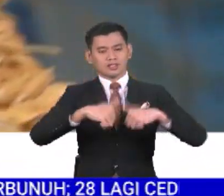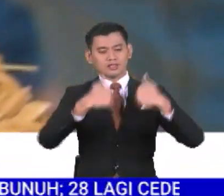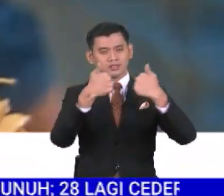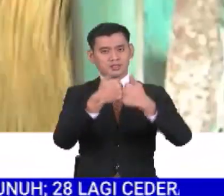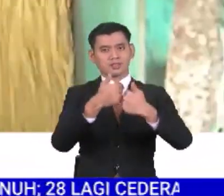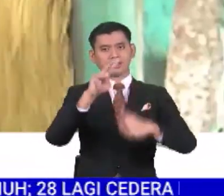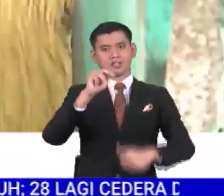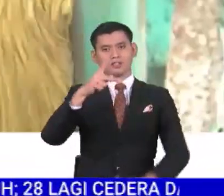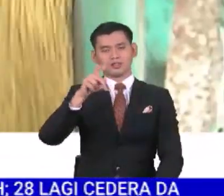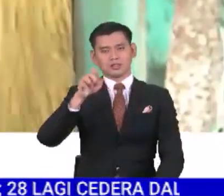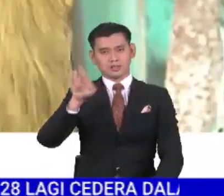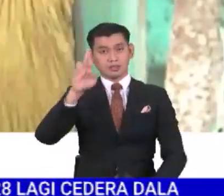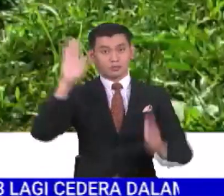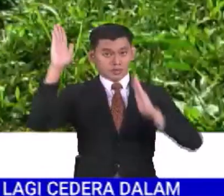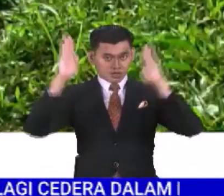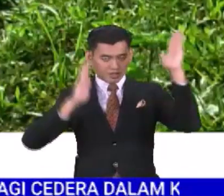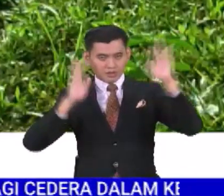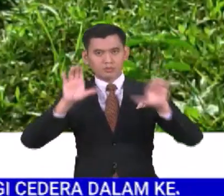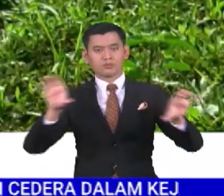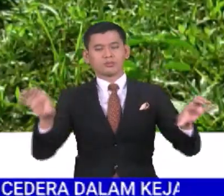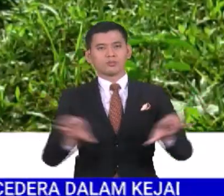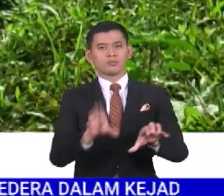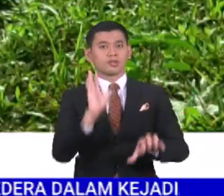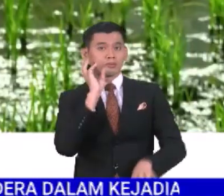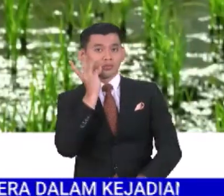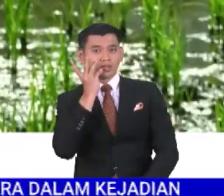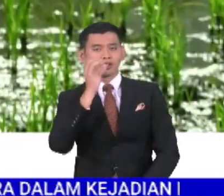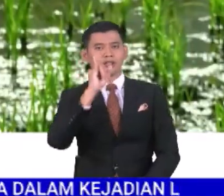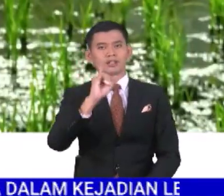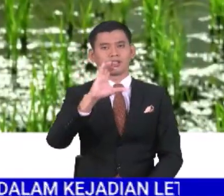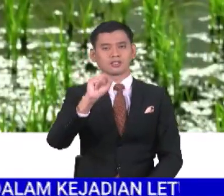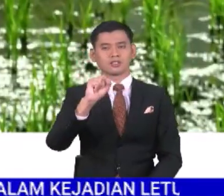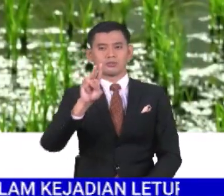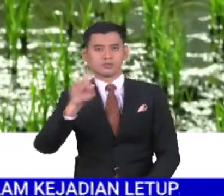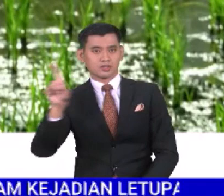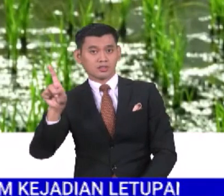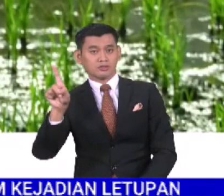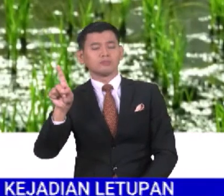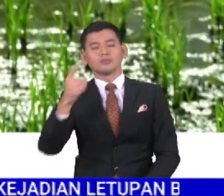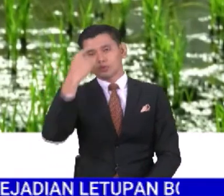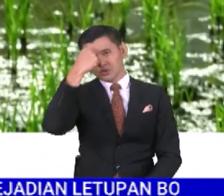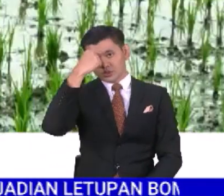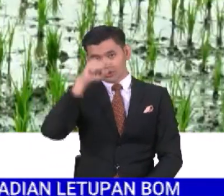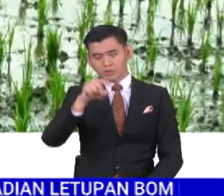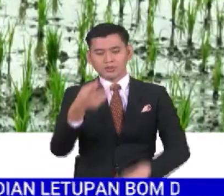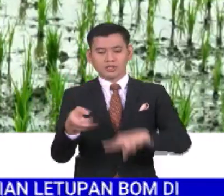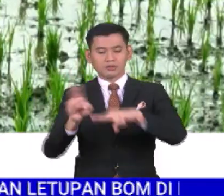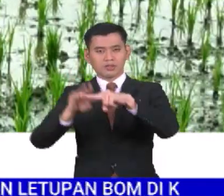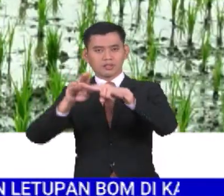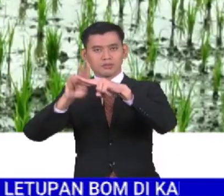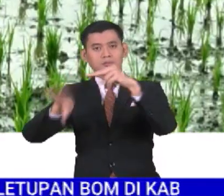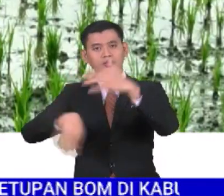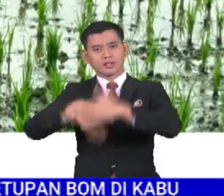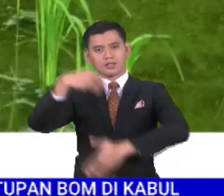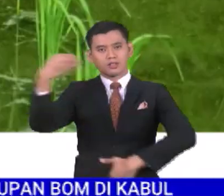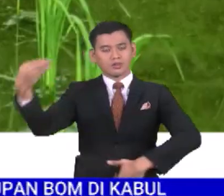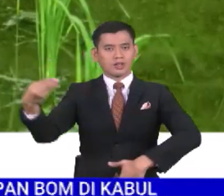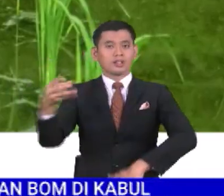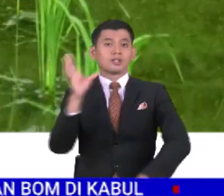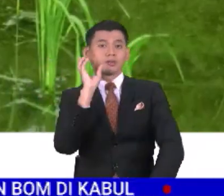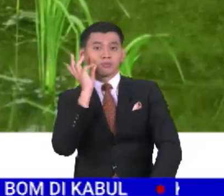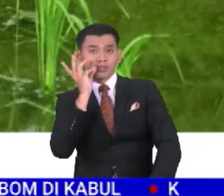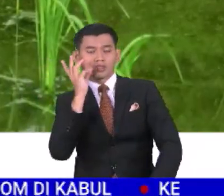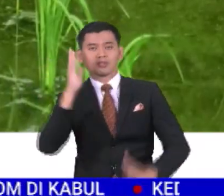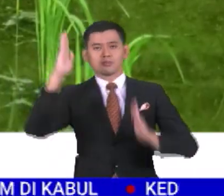Nuklear Malaysia telah menghasilkan padi IS21 bagi meningkatkan pengeluaran padi negara. Ia